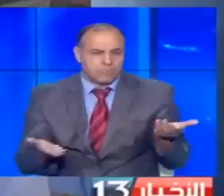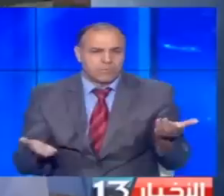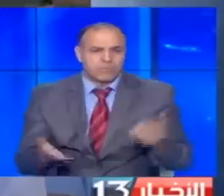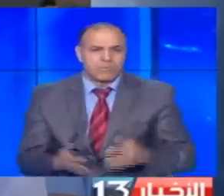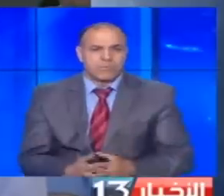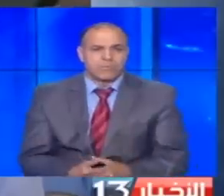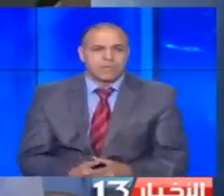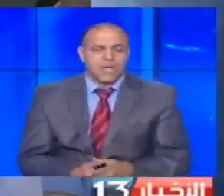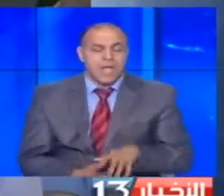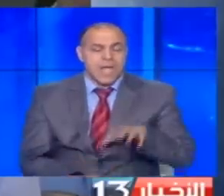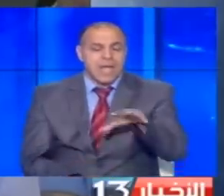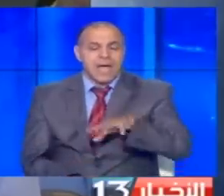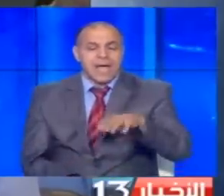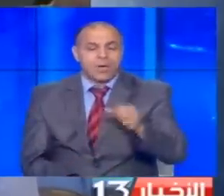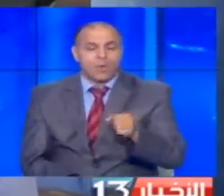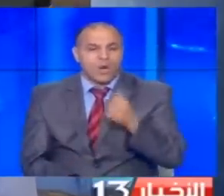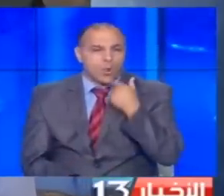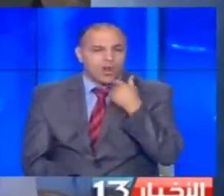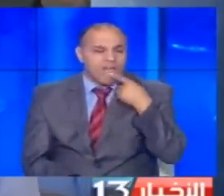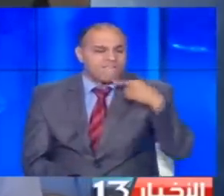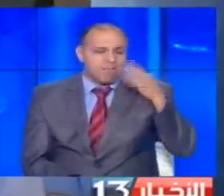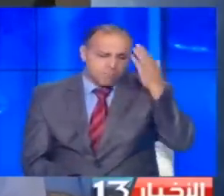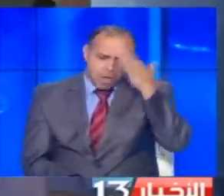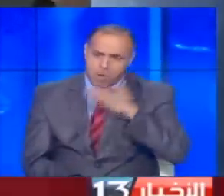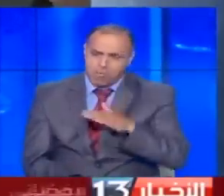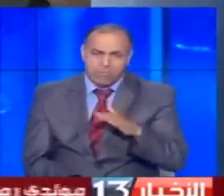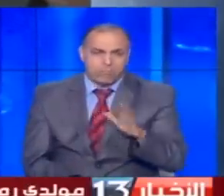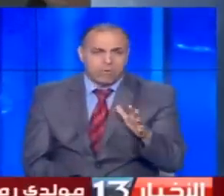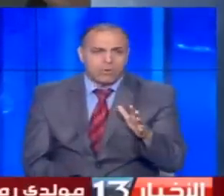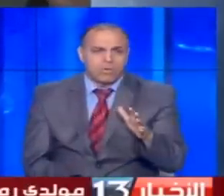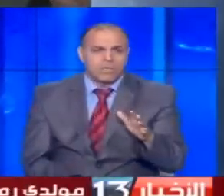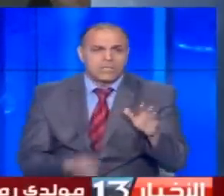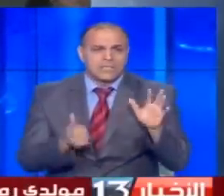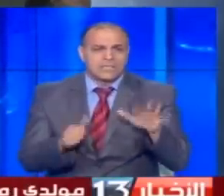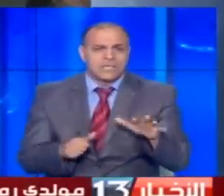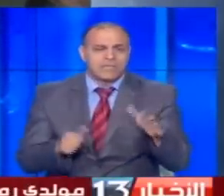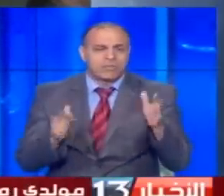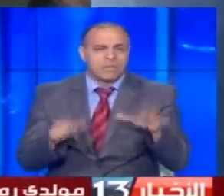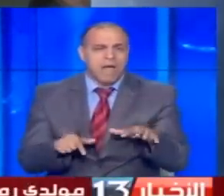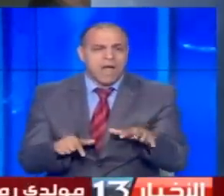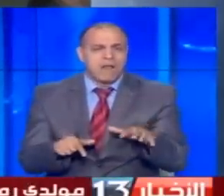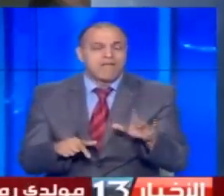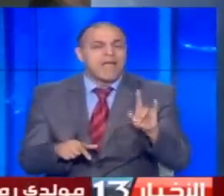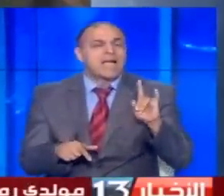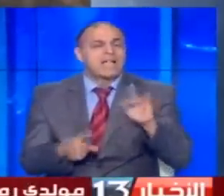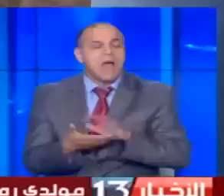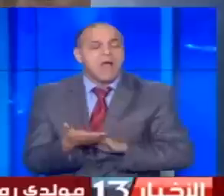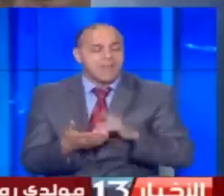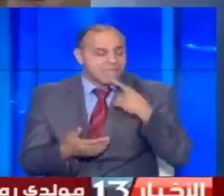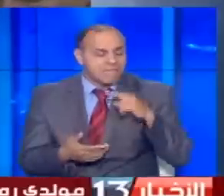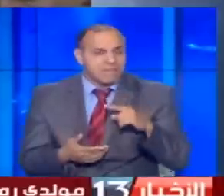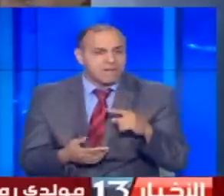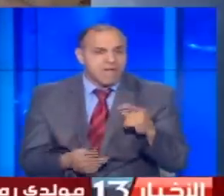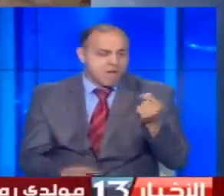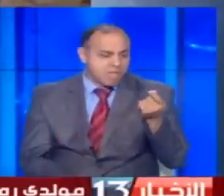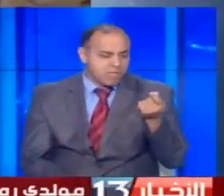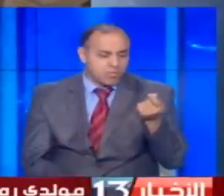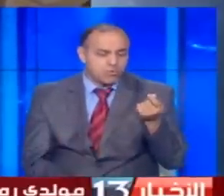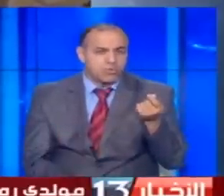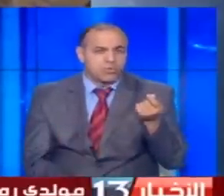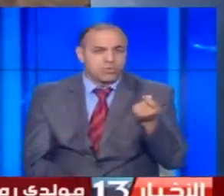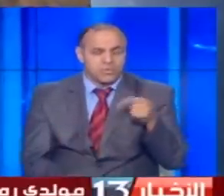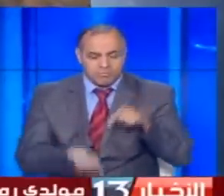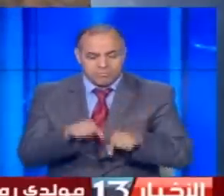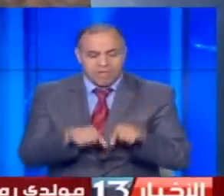جروان معروفه بالزراعه الفيلم ما يقارب ما بين سته الاف وسبعه الاف هكتار في الزراعه